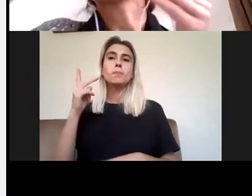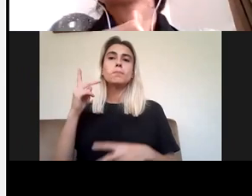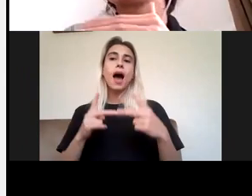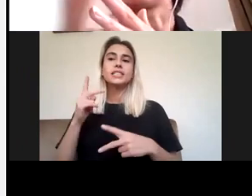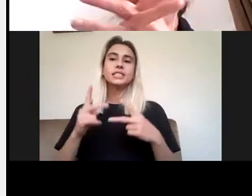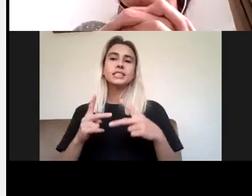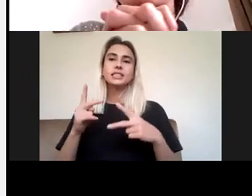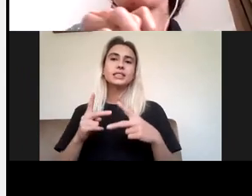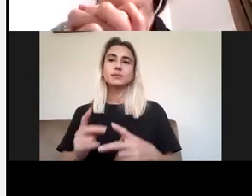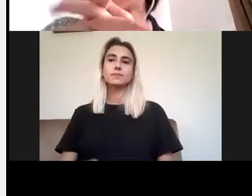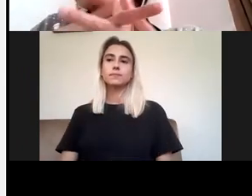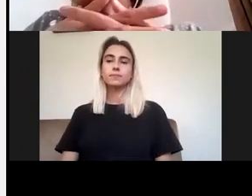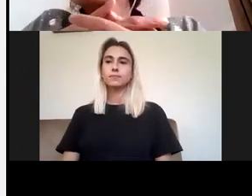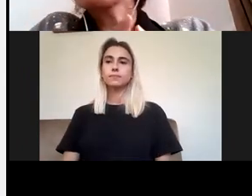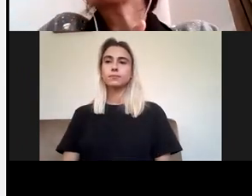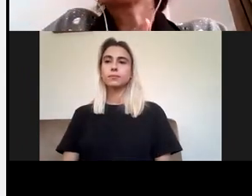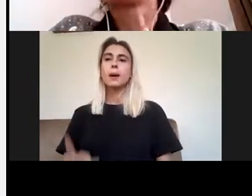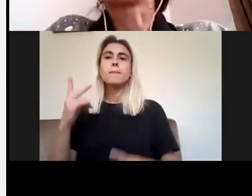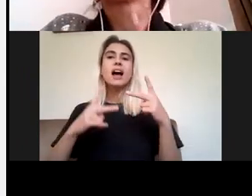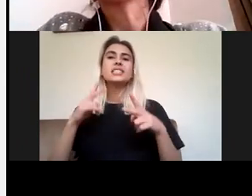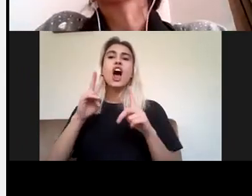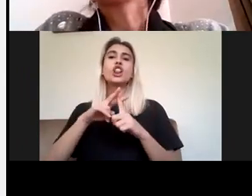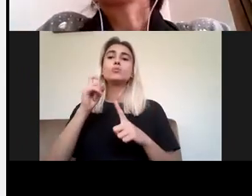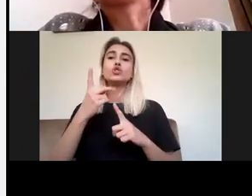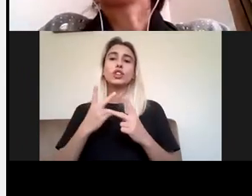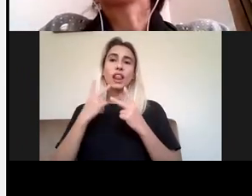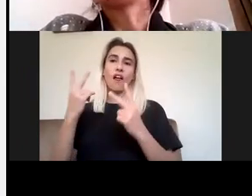şeyler tarafından, bazı katılımcılar tarafından da